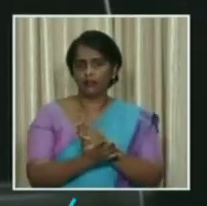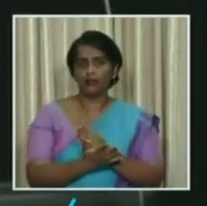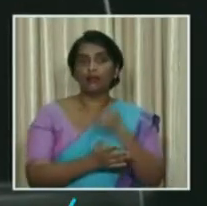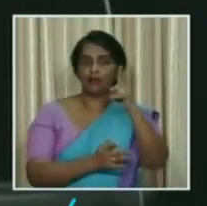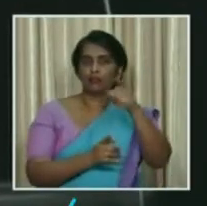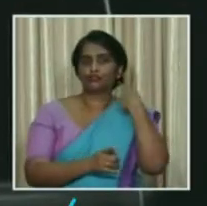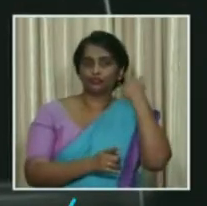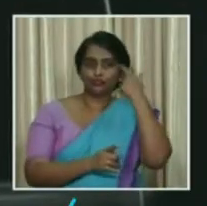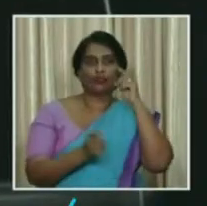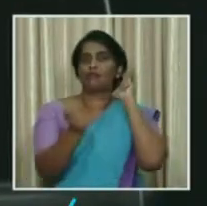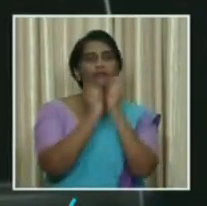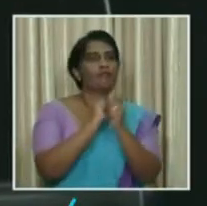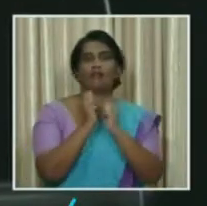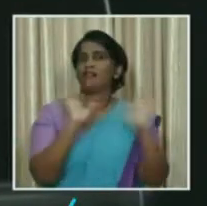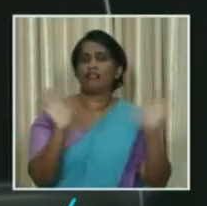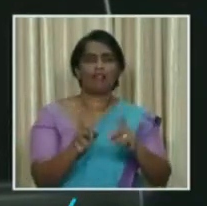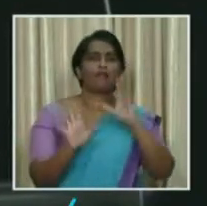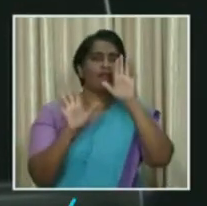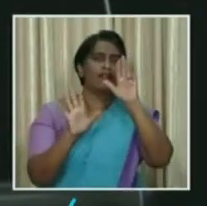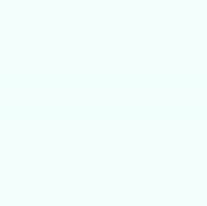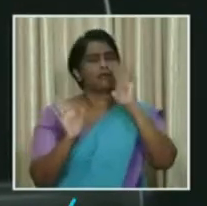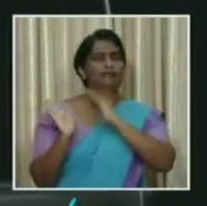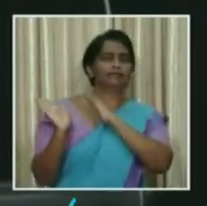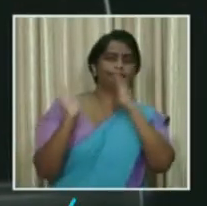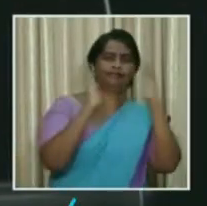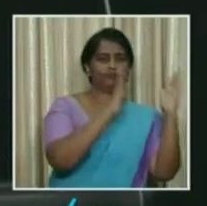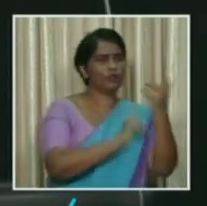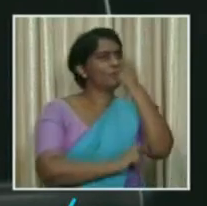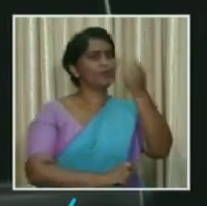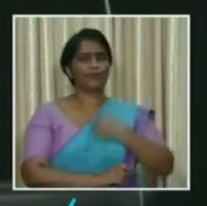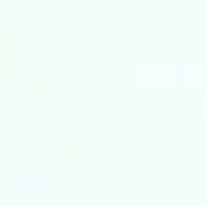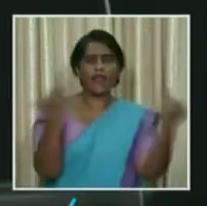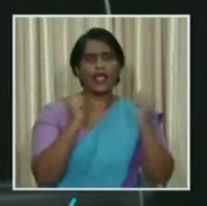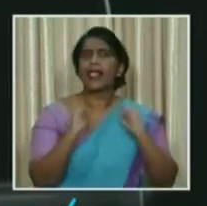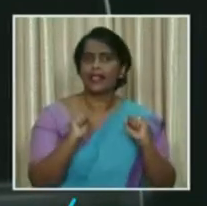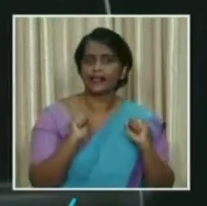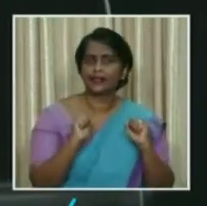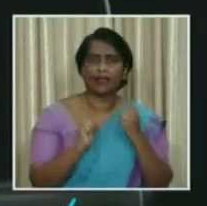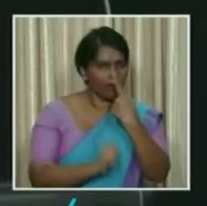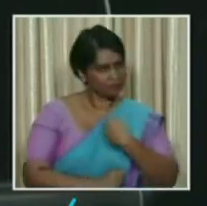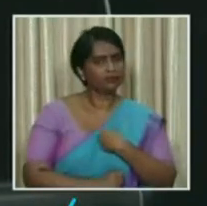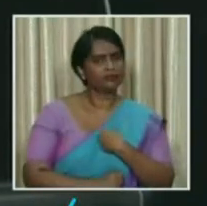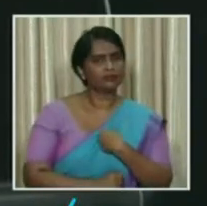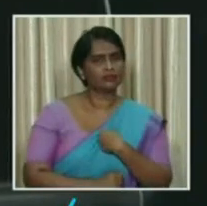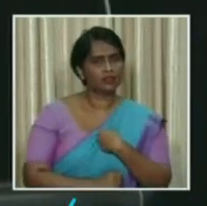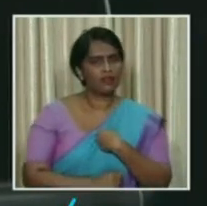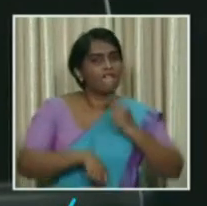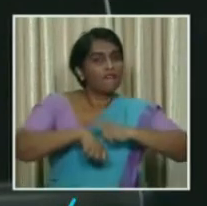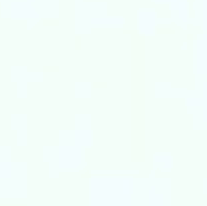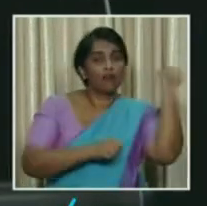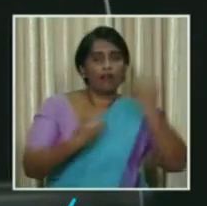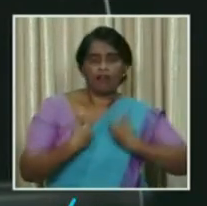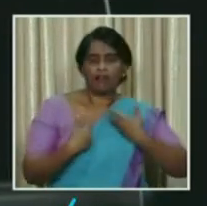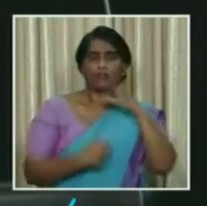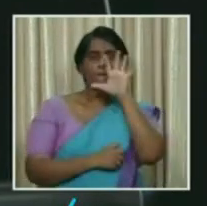බොහොම පැහැදිලිව කිව්වා සංශෝධනය කරන්න නැහැ. මේක 9 විතර නම් යයි කියලා. එහෙනම් ඒක කරේ නැත්තේ ඇයි? මට ඒක කියන්න ඔබතුමාලා. එහෙනම් ඇයි කතිකව අපි